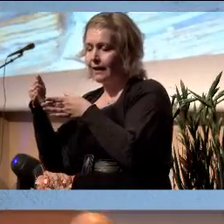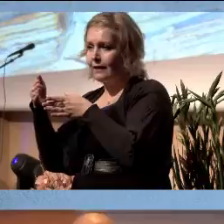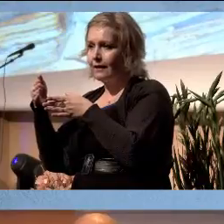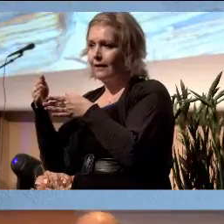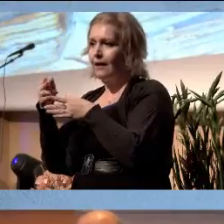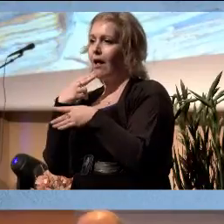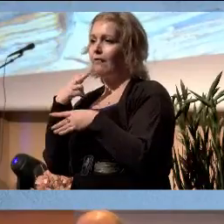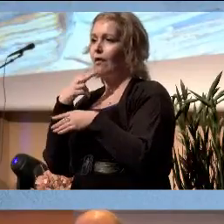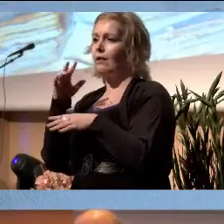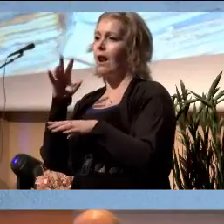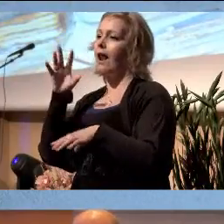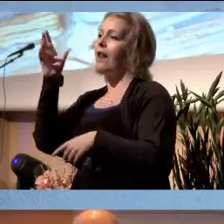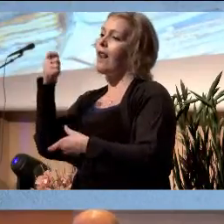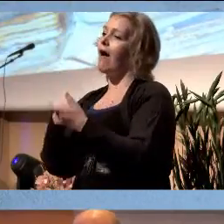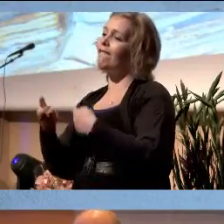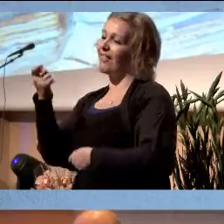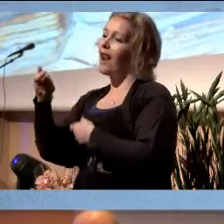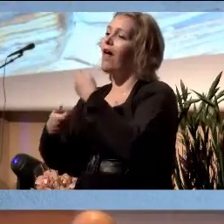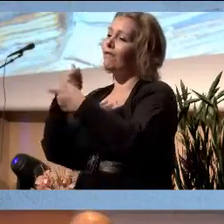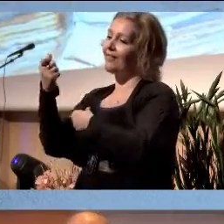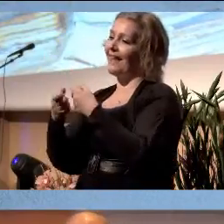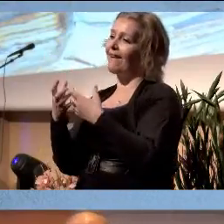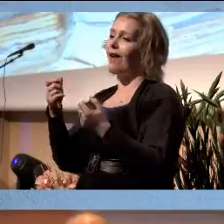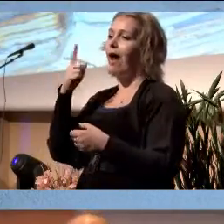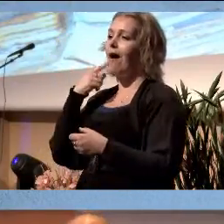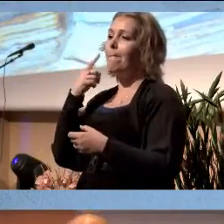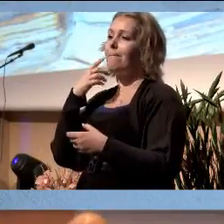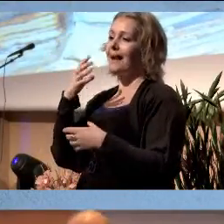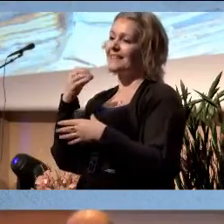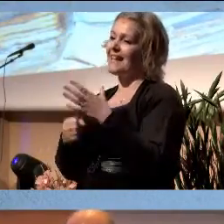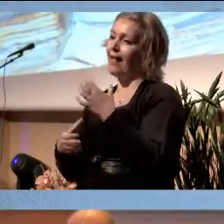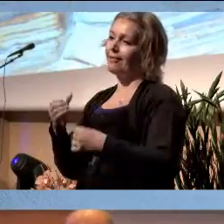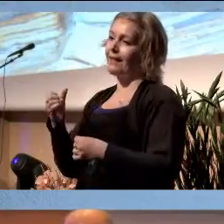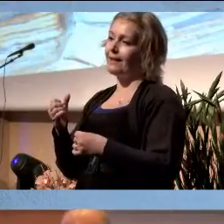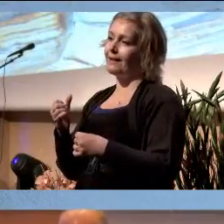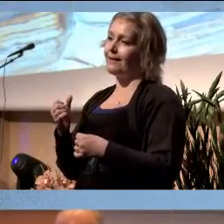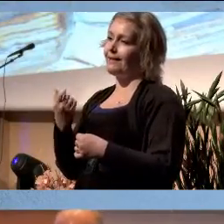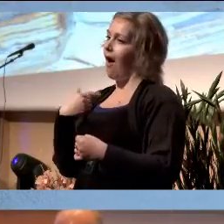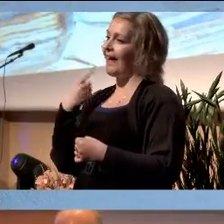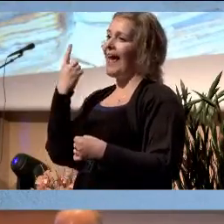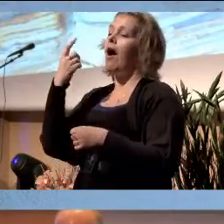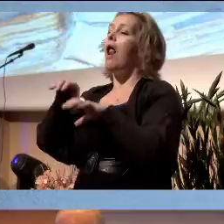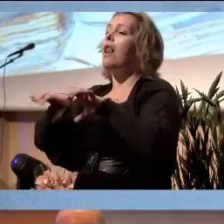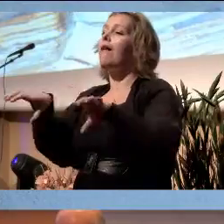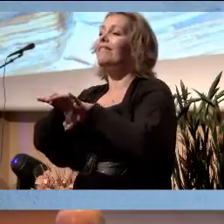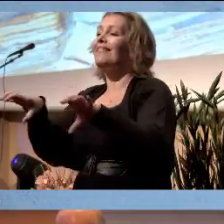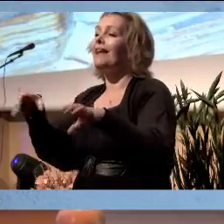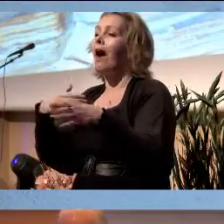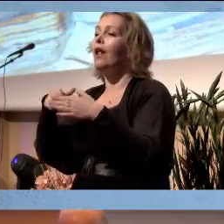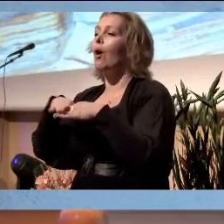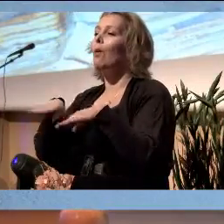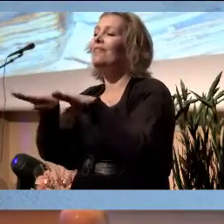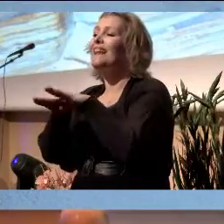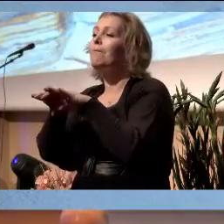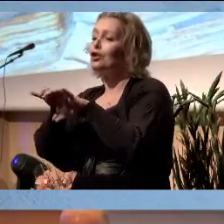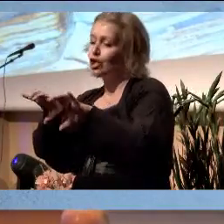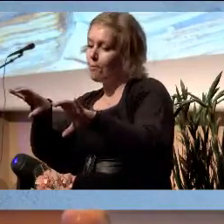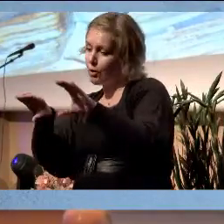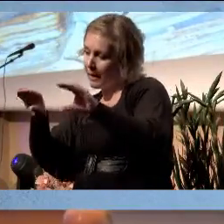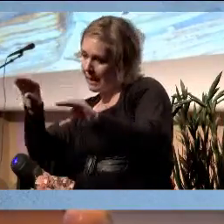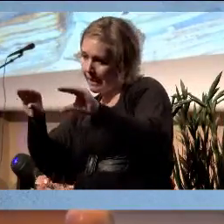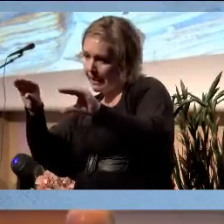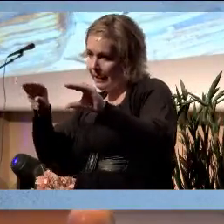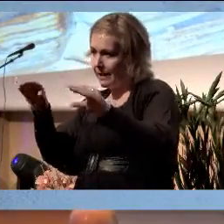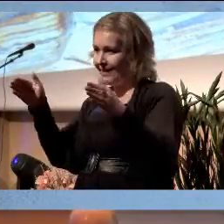lafting. Dette fra en gammel sæter. Det ikke en spiker I huset. Lafting handler om å tilpasse tømmerstokkene